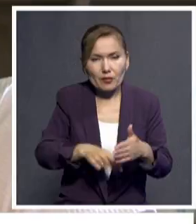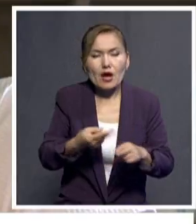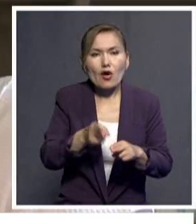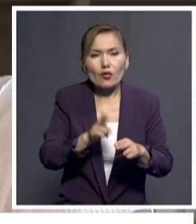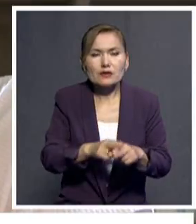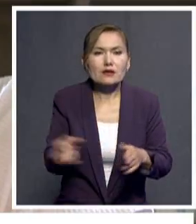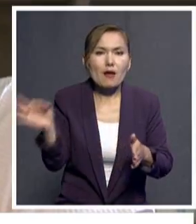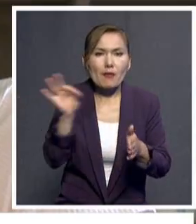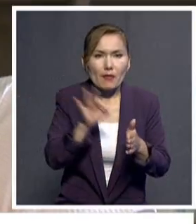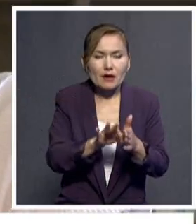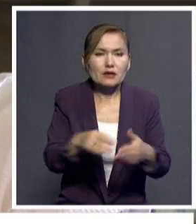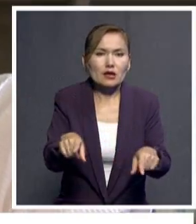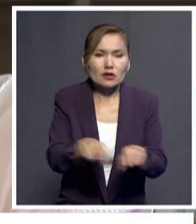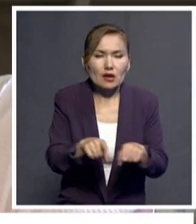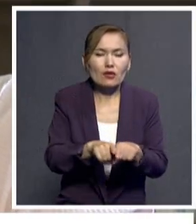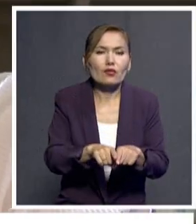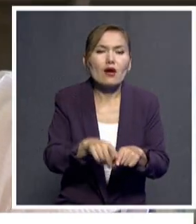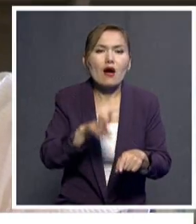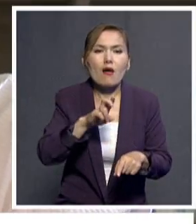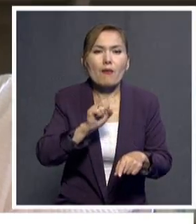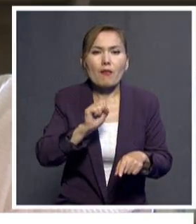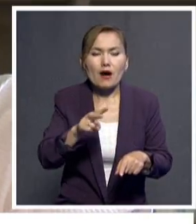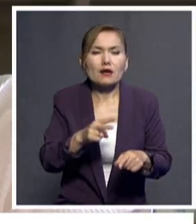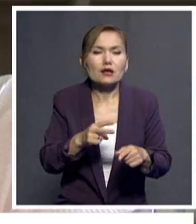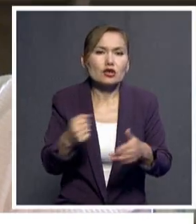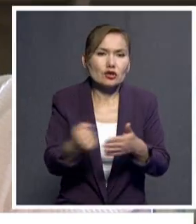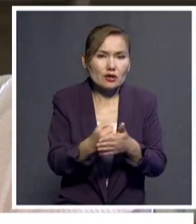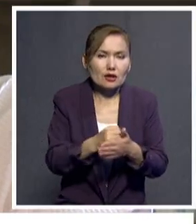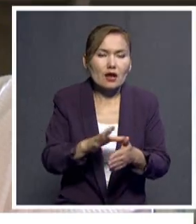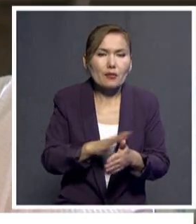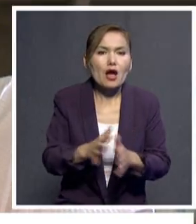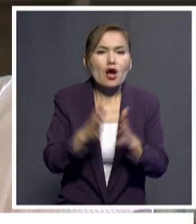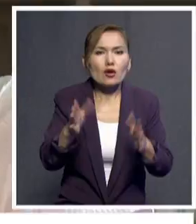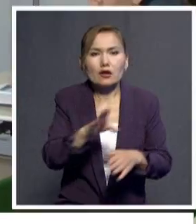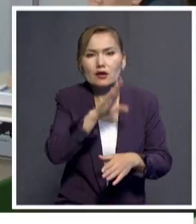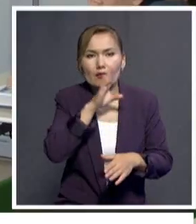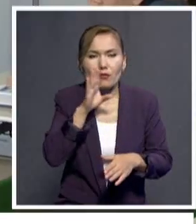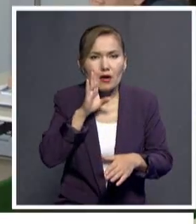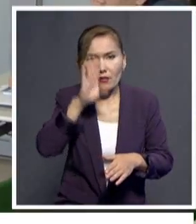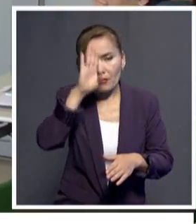қоя білгеннің арқасы деп білемін. Және де менің ата-анама, ұстаздарыма алғысымды білдіремін.